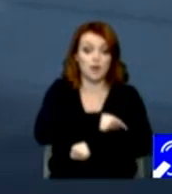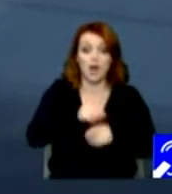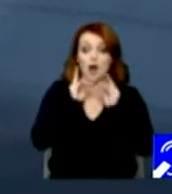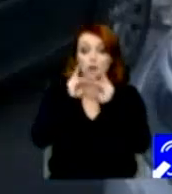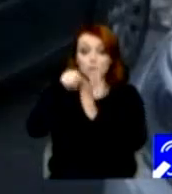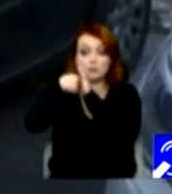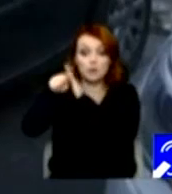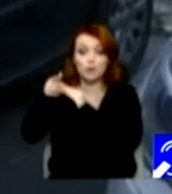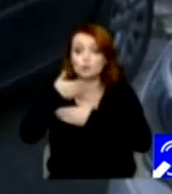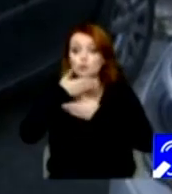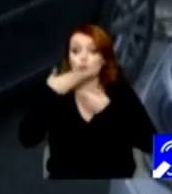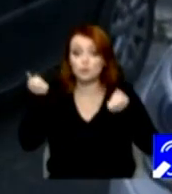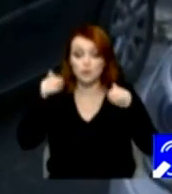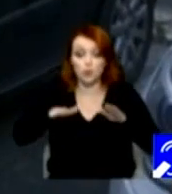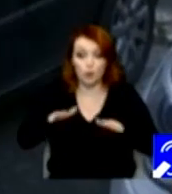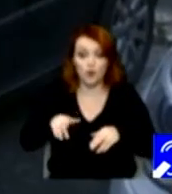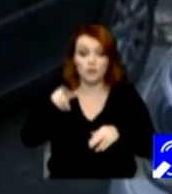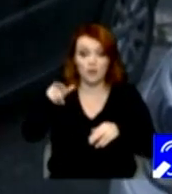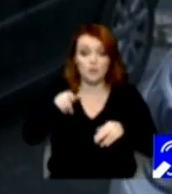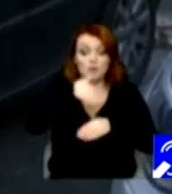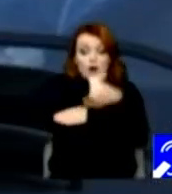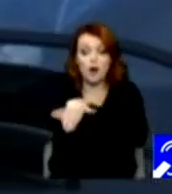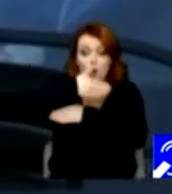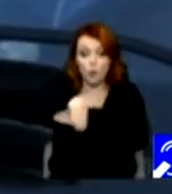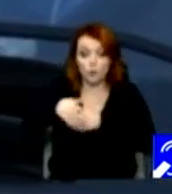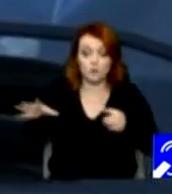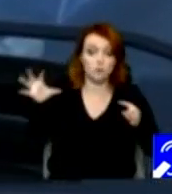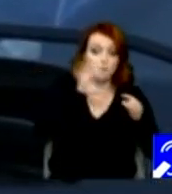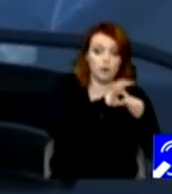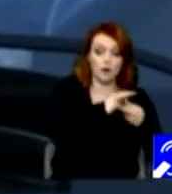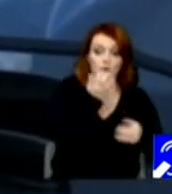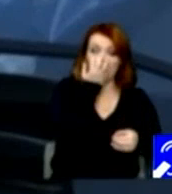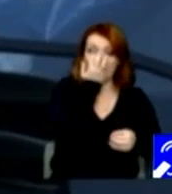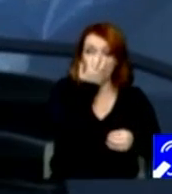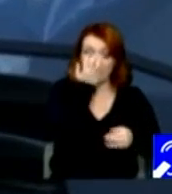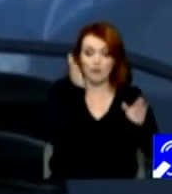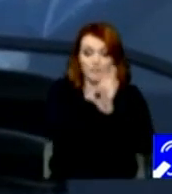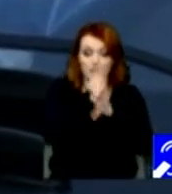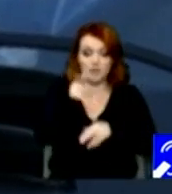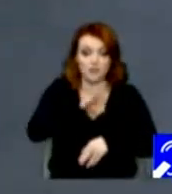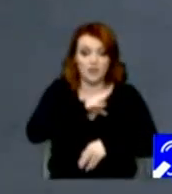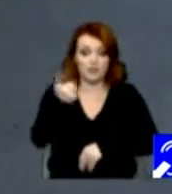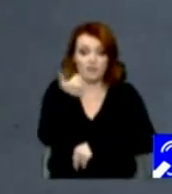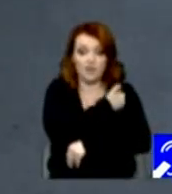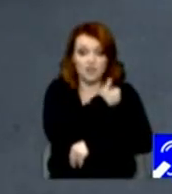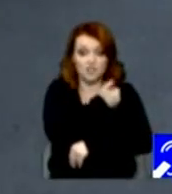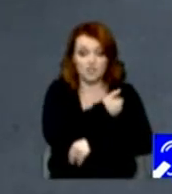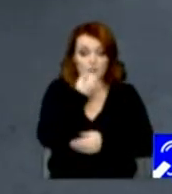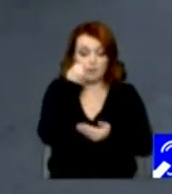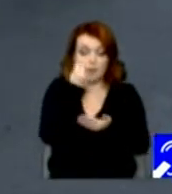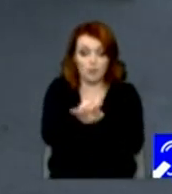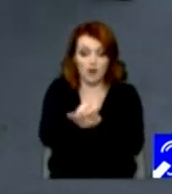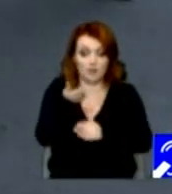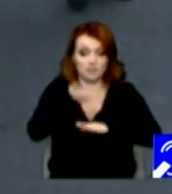oxigen chiar în parcarea unității medicale prin tuburi conectate la propriile mașini sunt nevaccinați și au ajuns la spital în stare gravă